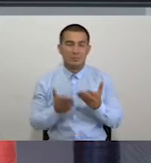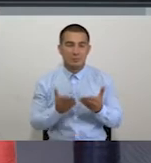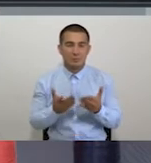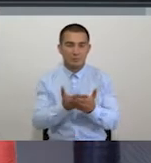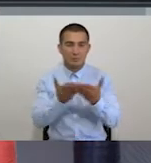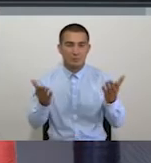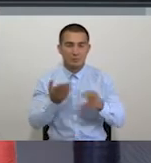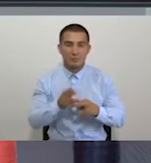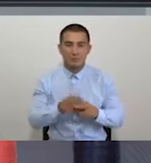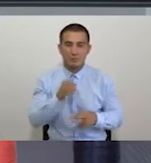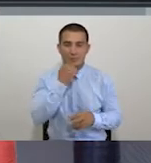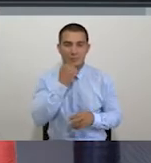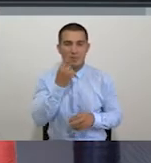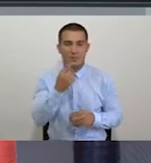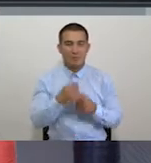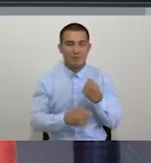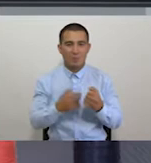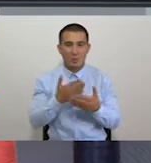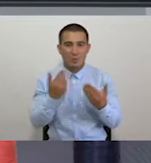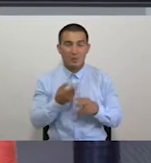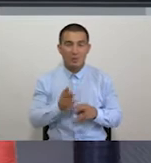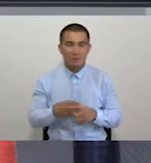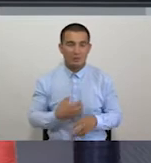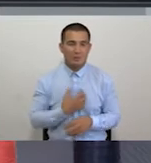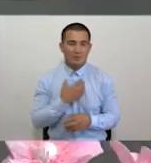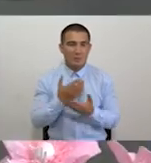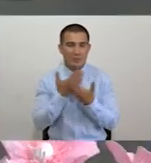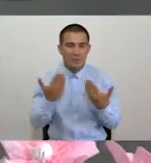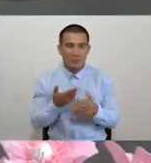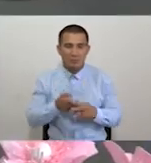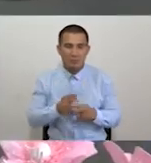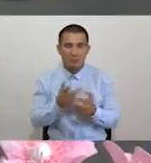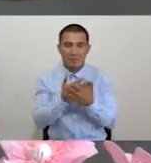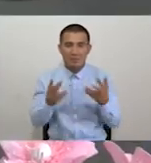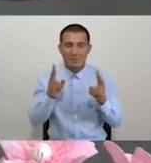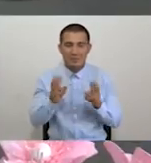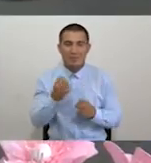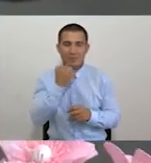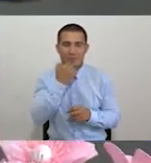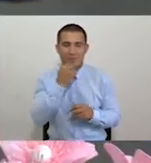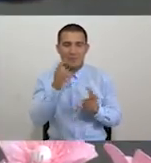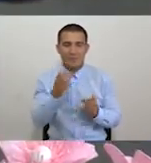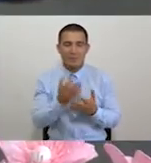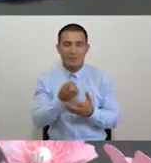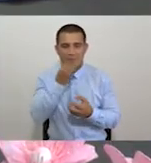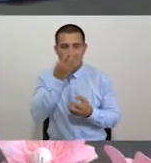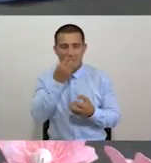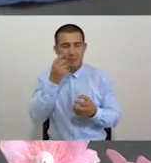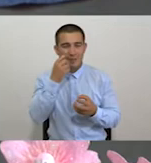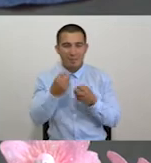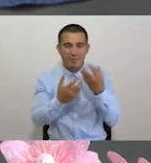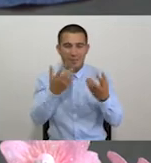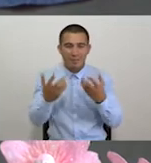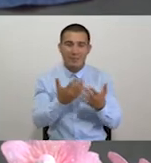Agar sizlarda bir rangli mato bo'lmasa, qo'rqinchli joyi yo'q. Bu uchun gulli